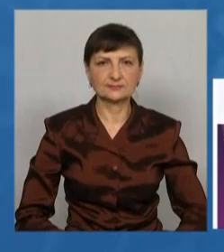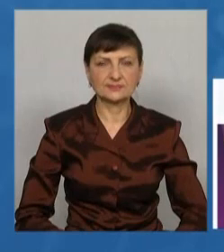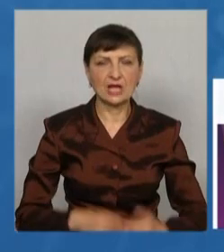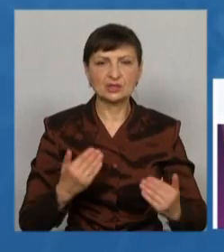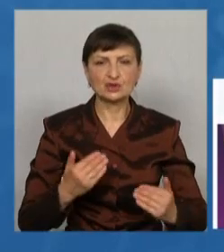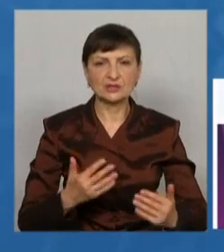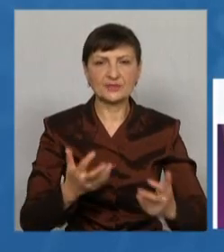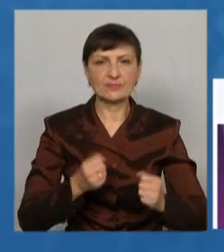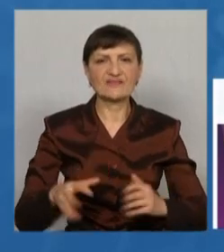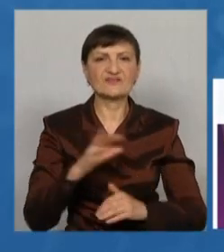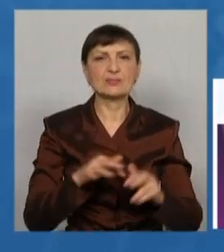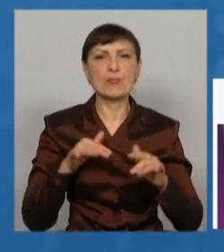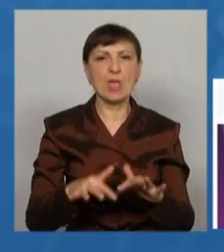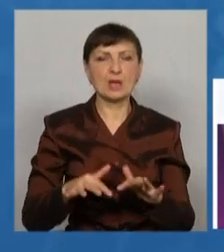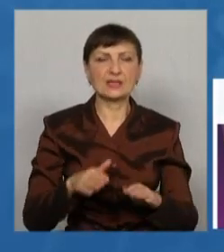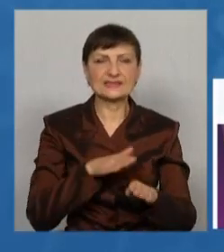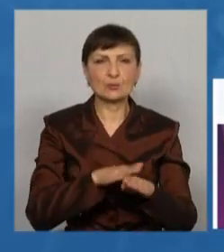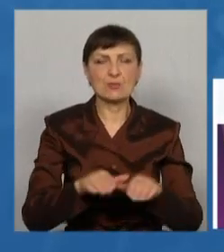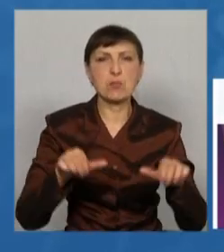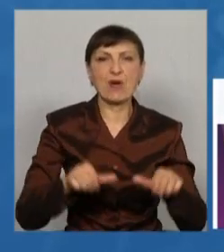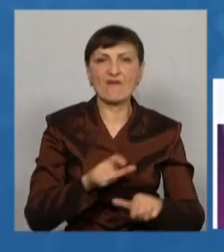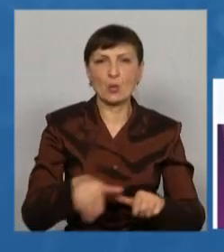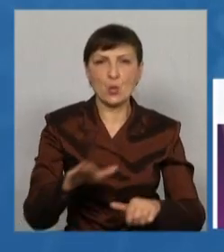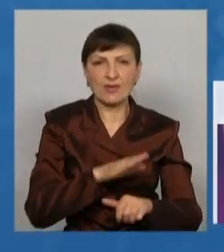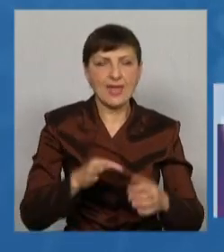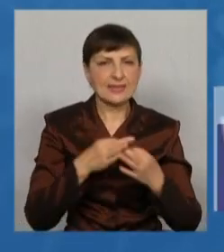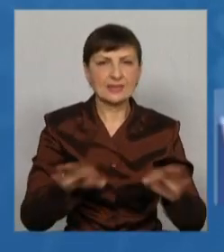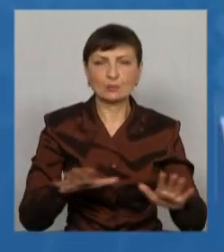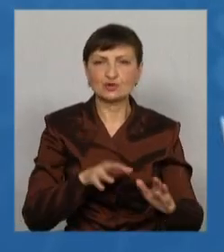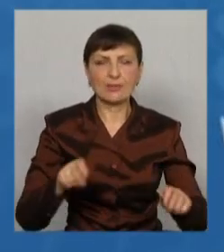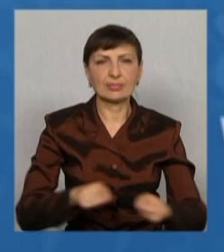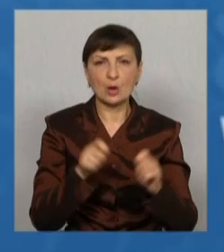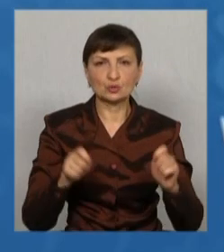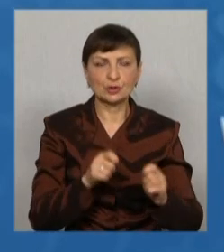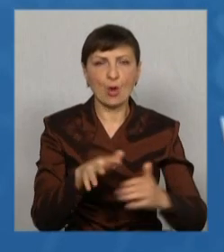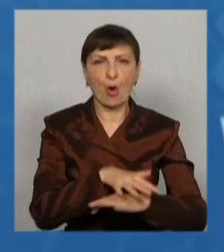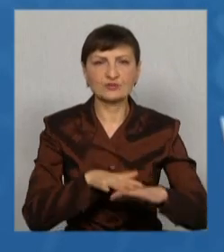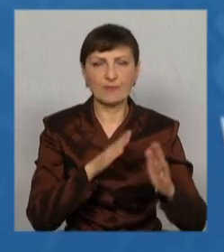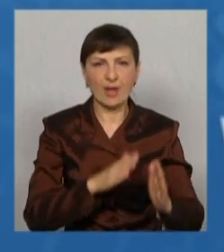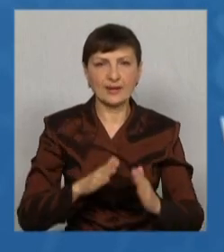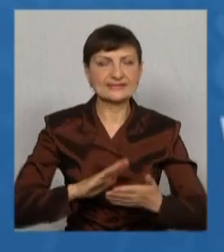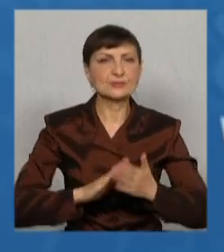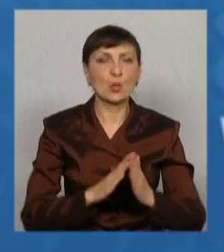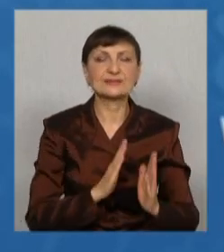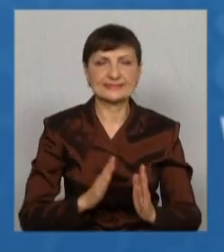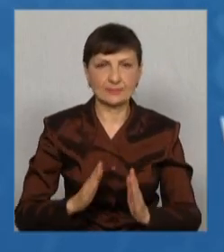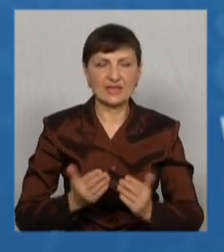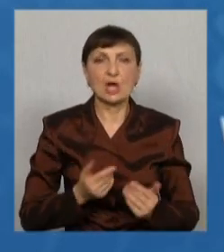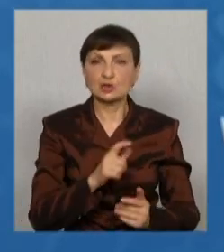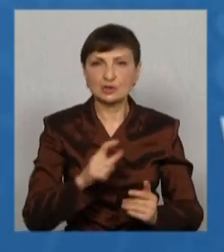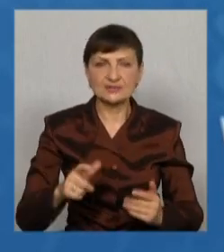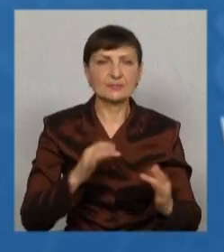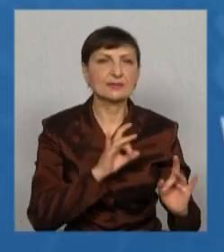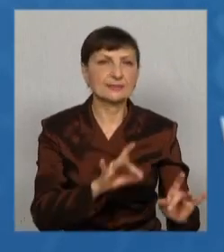Сейчас принимаются все меры для соблюдения прав граждан и недопущения нарушения общественного порядка. Ситуация стабильна, жителями